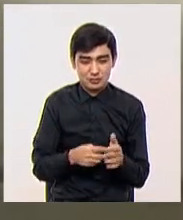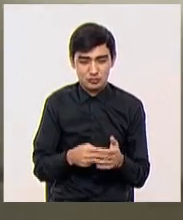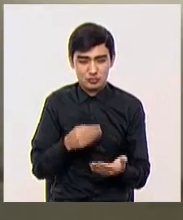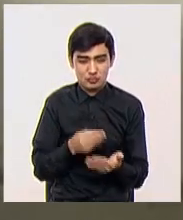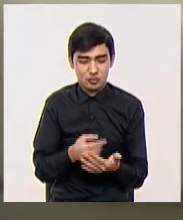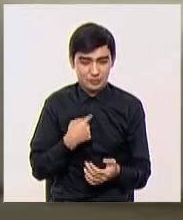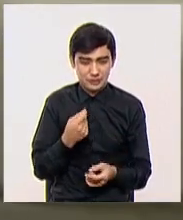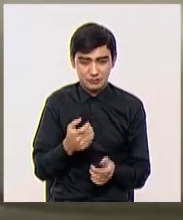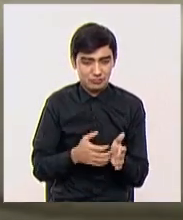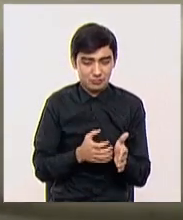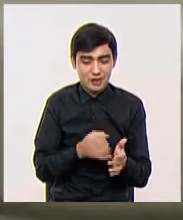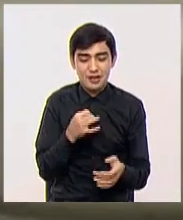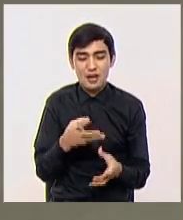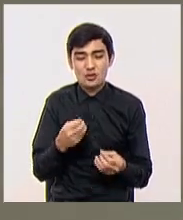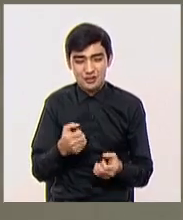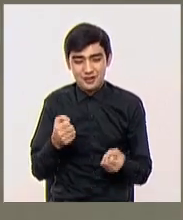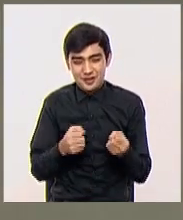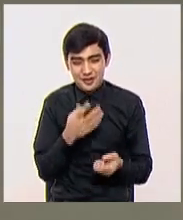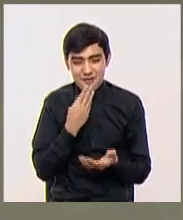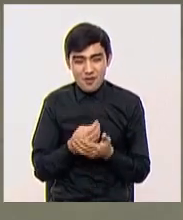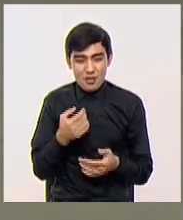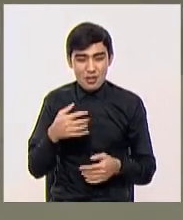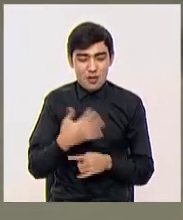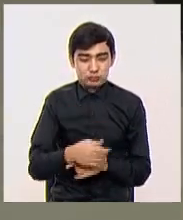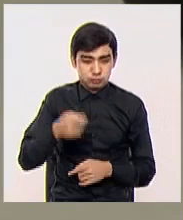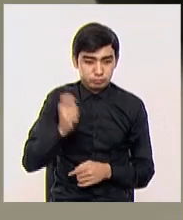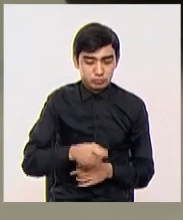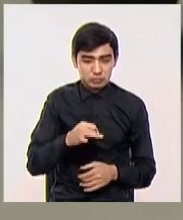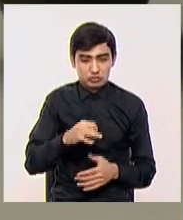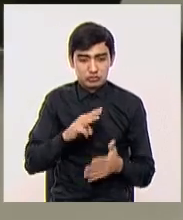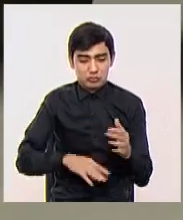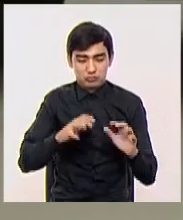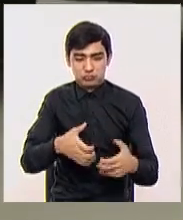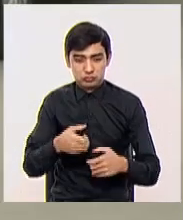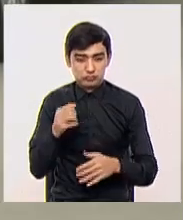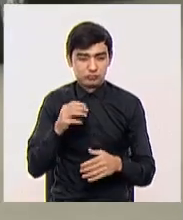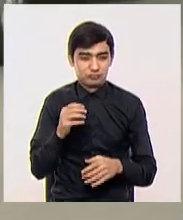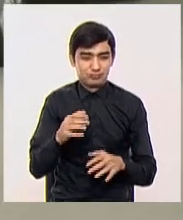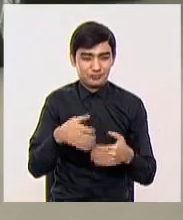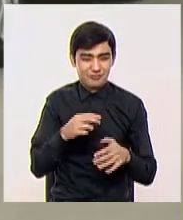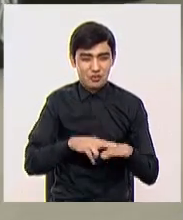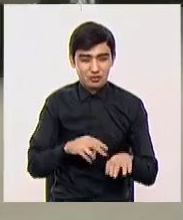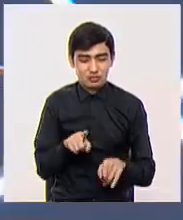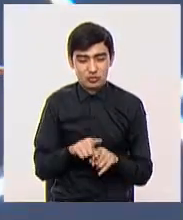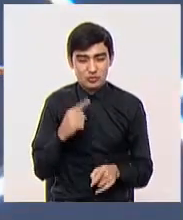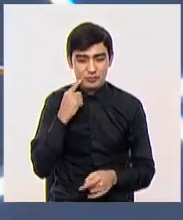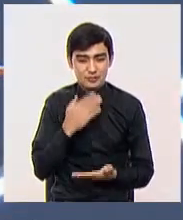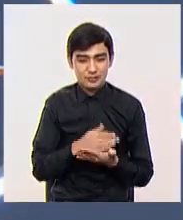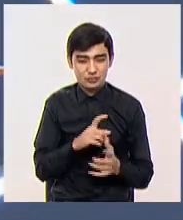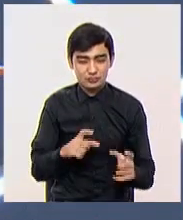жетпейді дейді олар. Бұдан бөлек жүргізушілер көліктерін көшеде тоқтата салып жаппай айып тұрғына қойып жатқан полицейлерге де өкпелі.